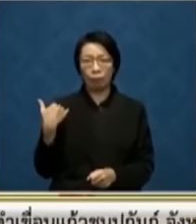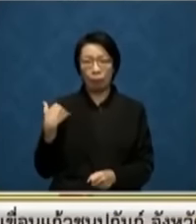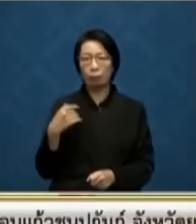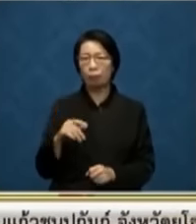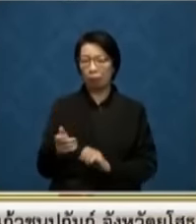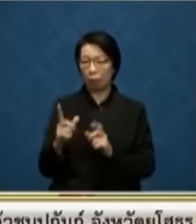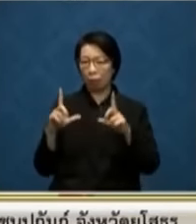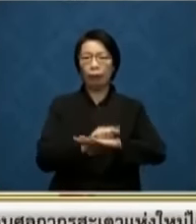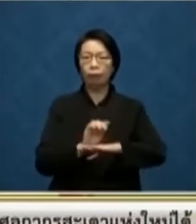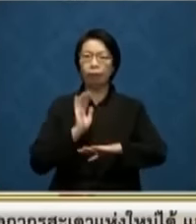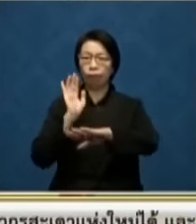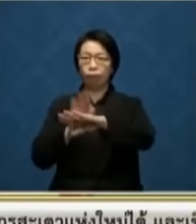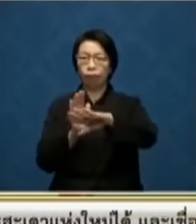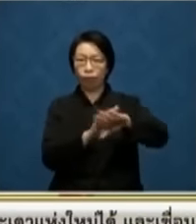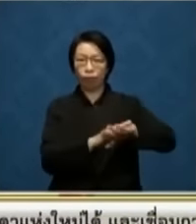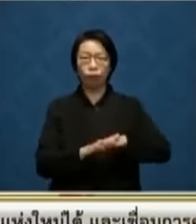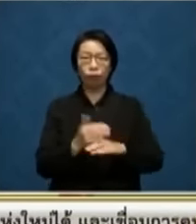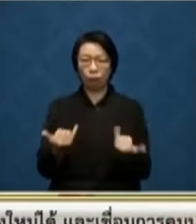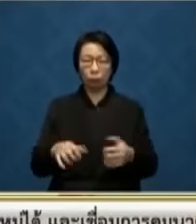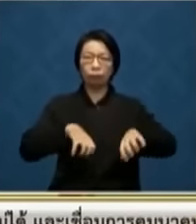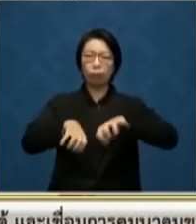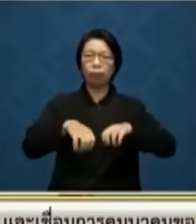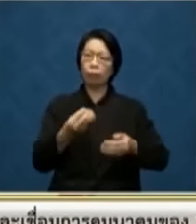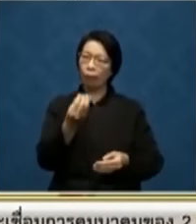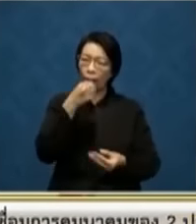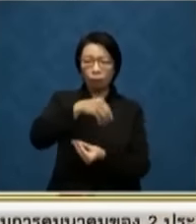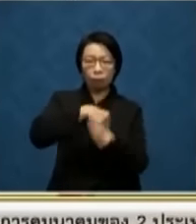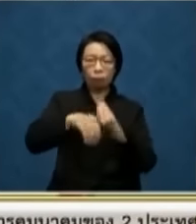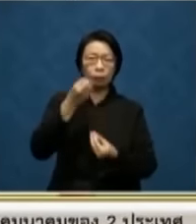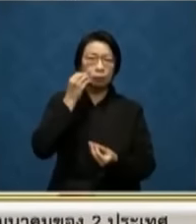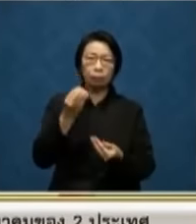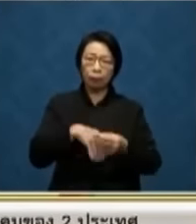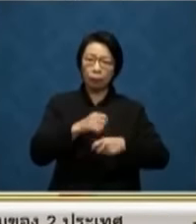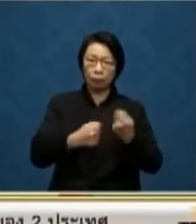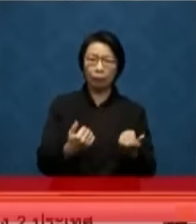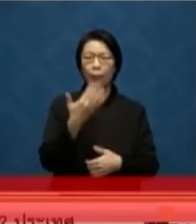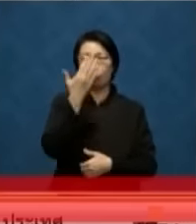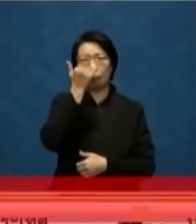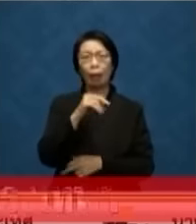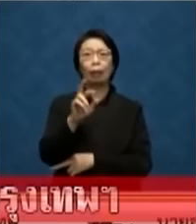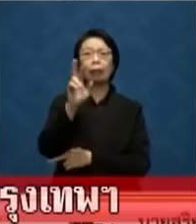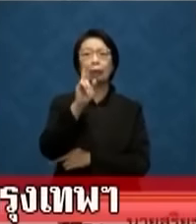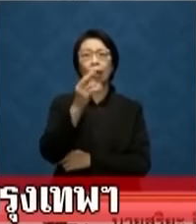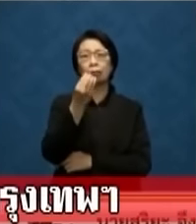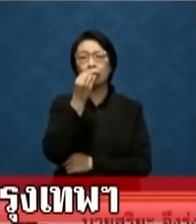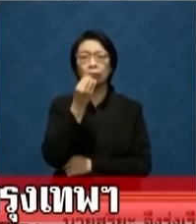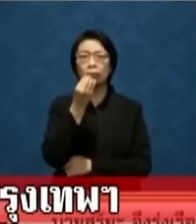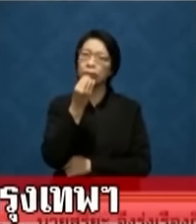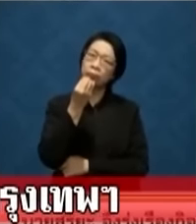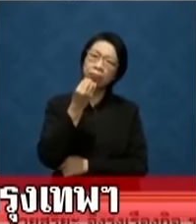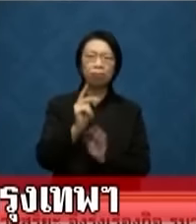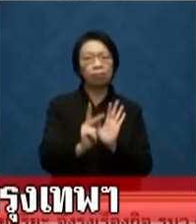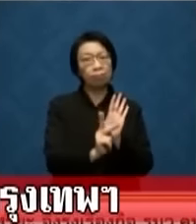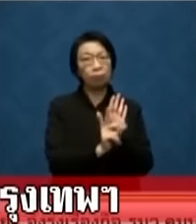หนึ่งไปถ่ายภาพส.ส.สุภาพสตรีของพรรคก้าวไกลนั่นก็คือคุณหมิวนะคะสิริรพัฒน์กองตระ